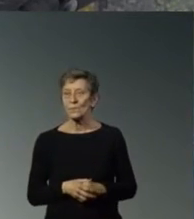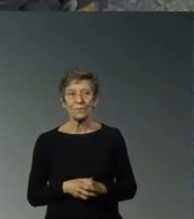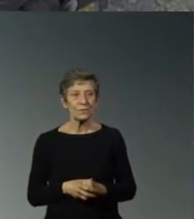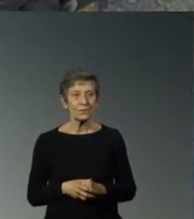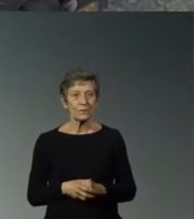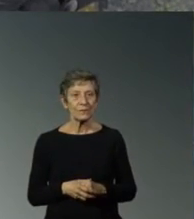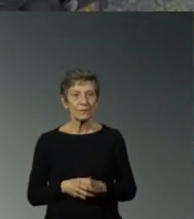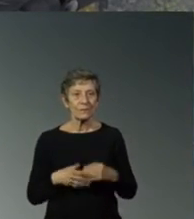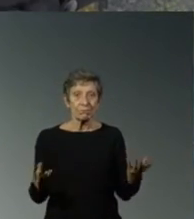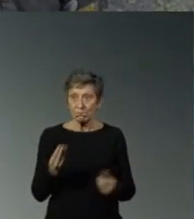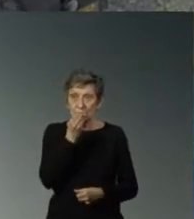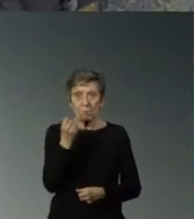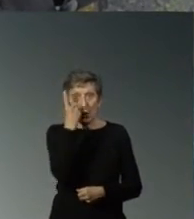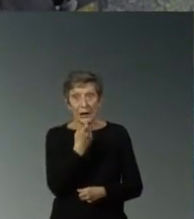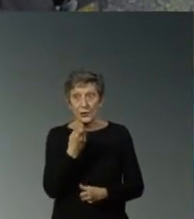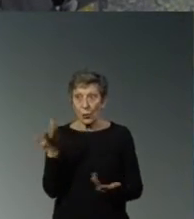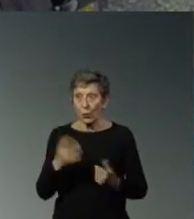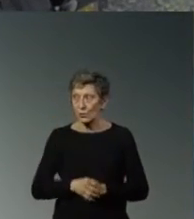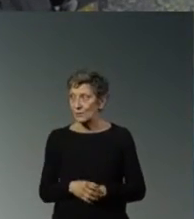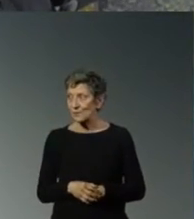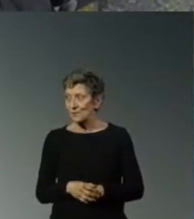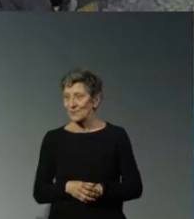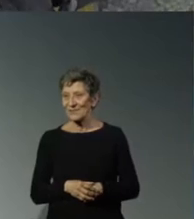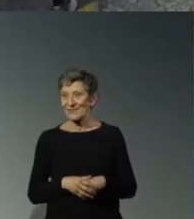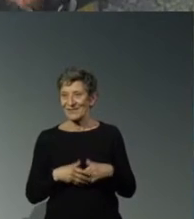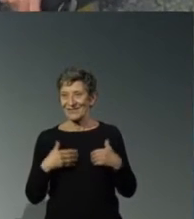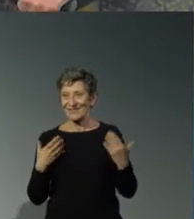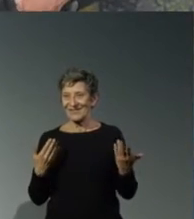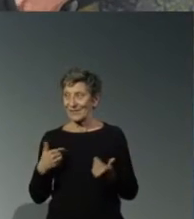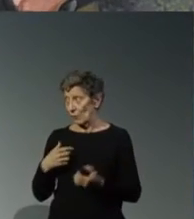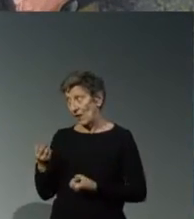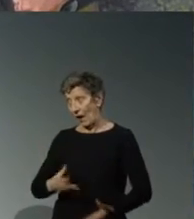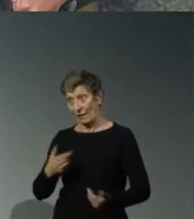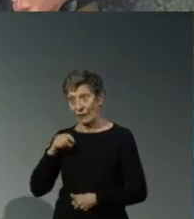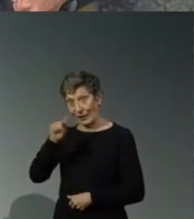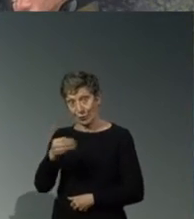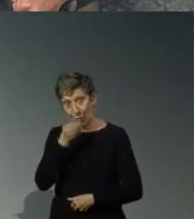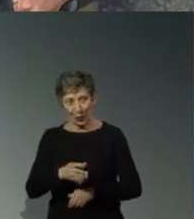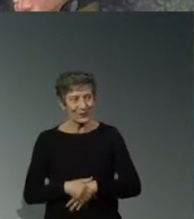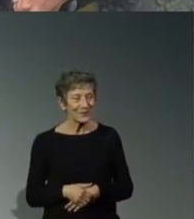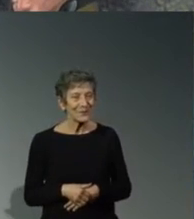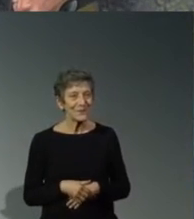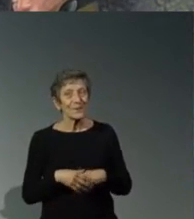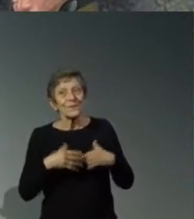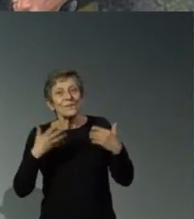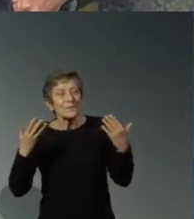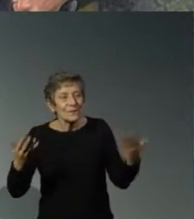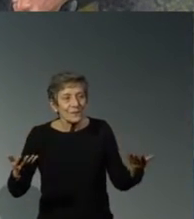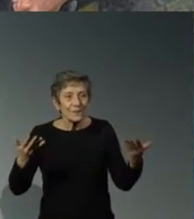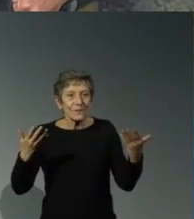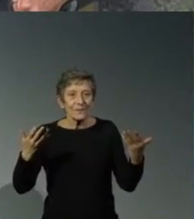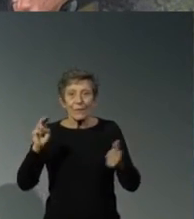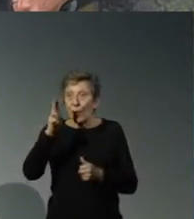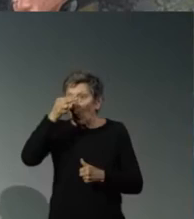C'est une bonne question. En fait, c'est... Ça m'arrive, oui, c'est pas ouais. Tout le temps, mais ça m'arrive. Non, mais en fait, la notion